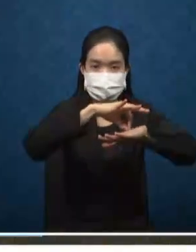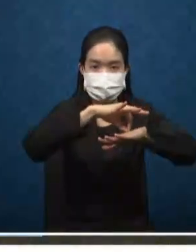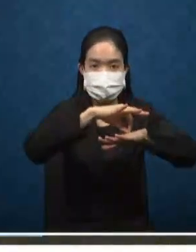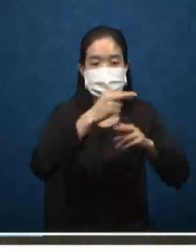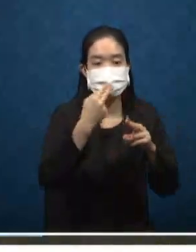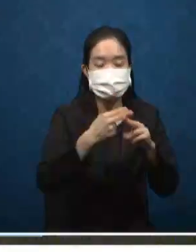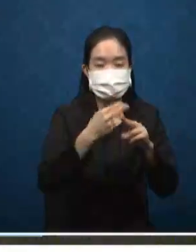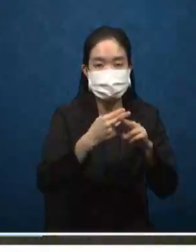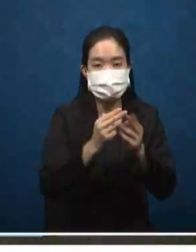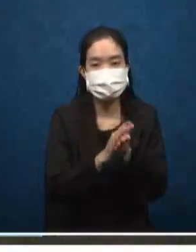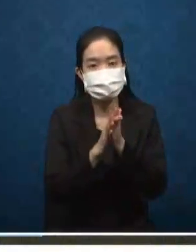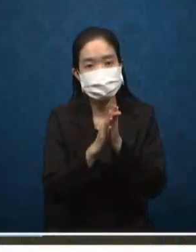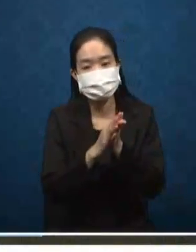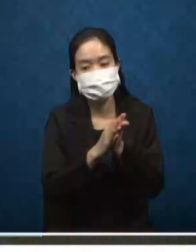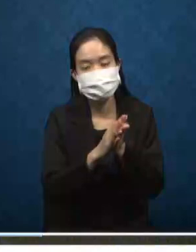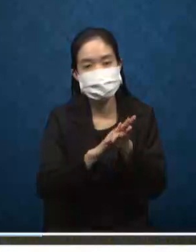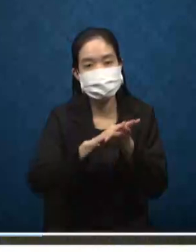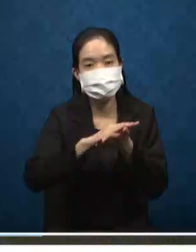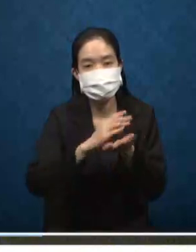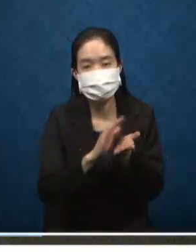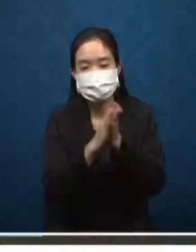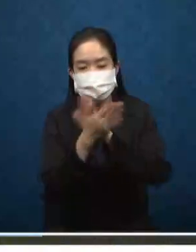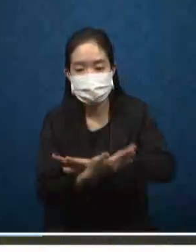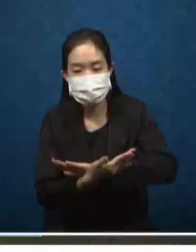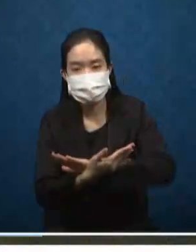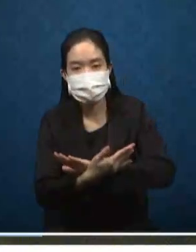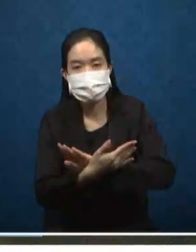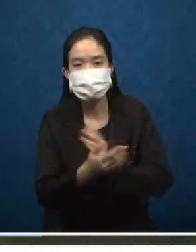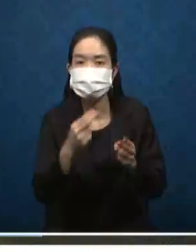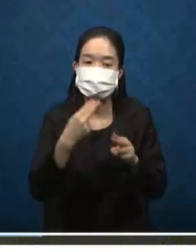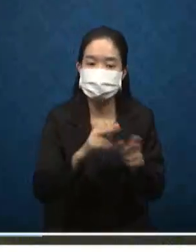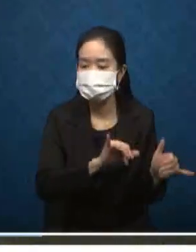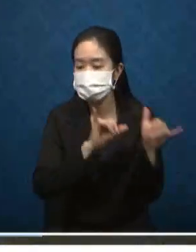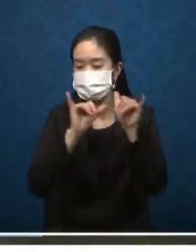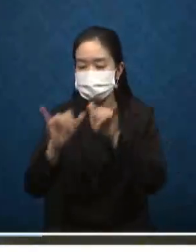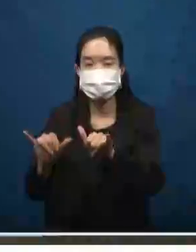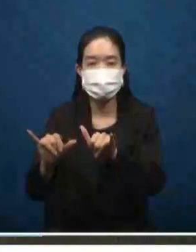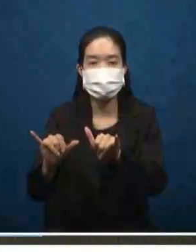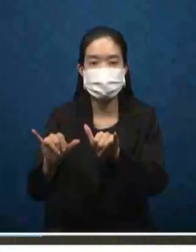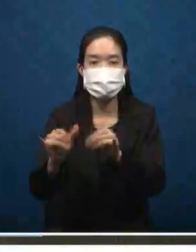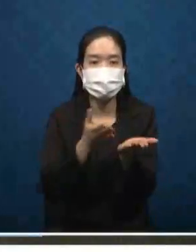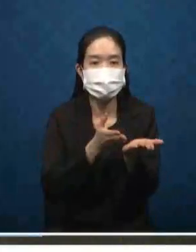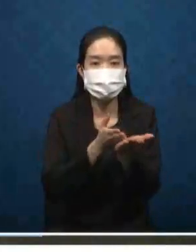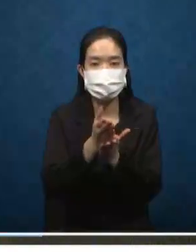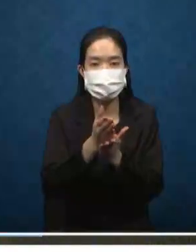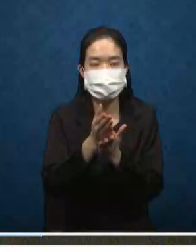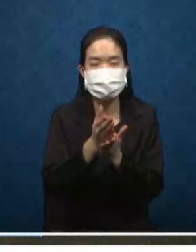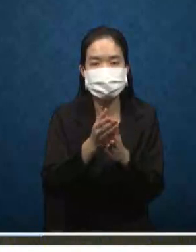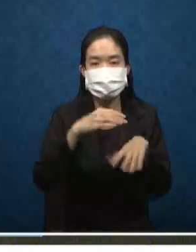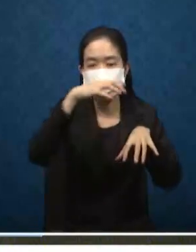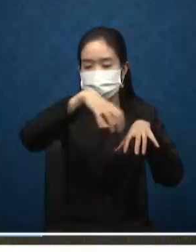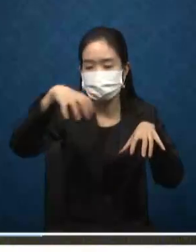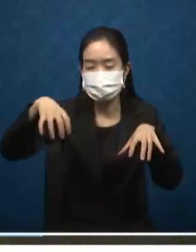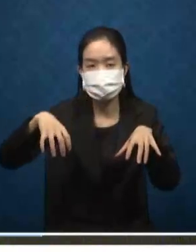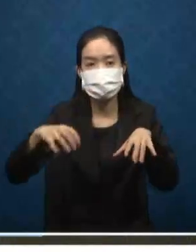พิจารณาความดีความชอบพิจารณาวินัยจะต้องไปอยู่ที่อคสเขตพื้นที่ซึ่งเป็นไป